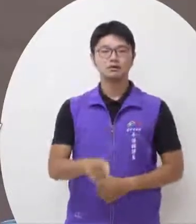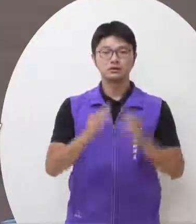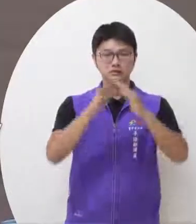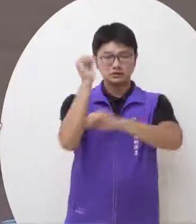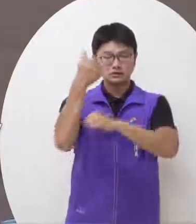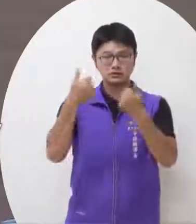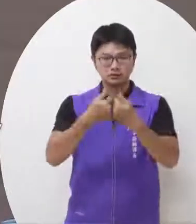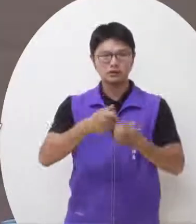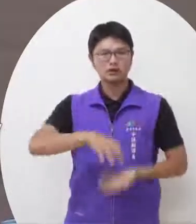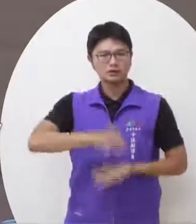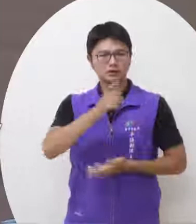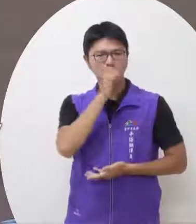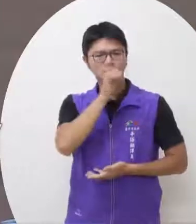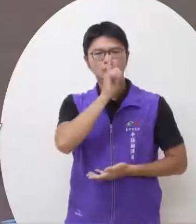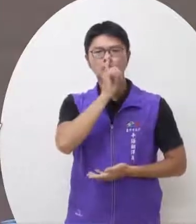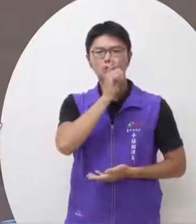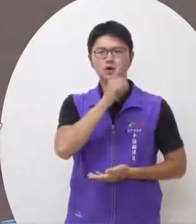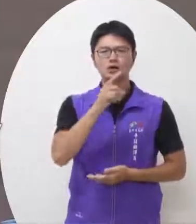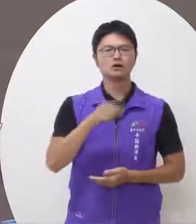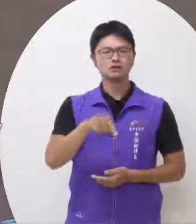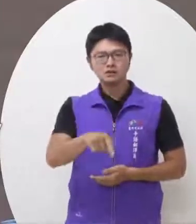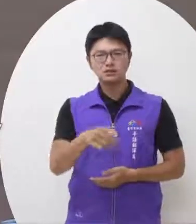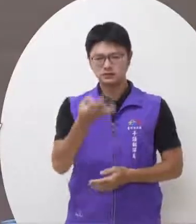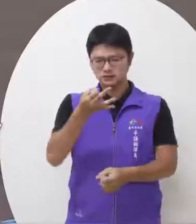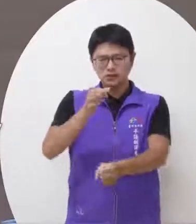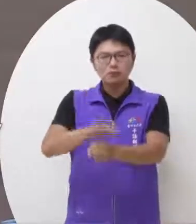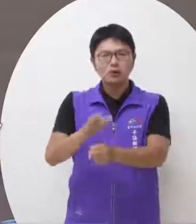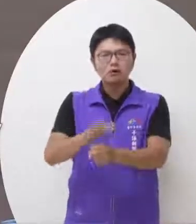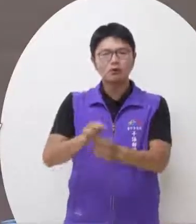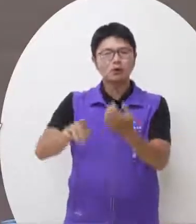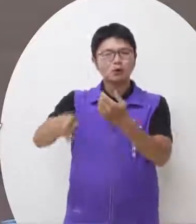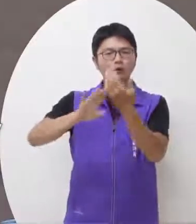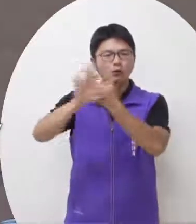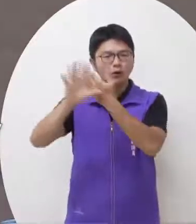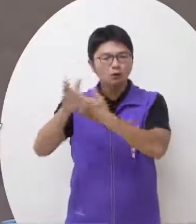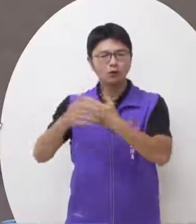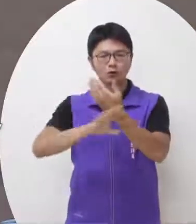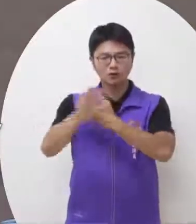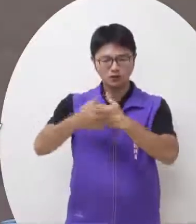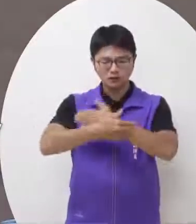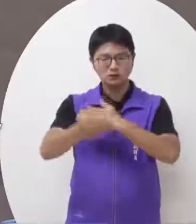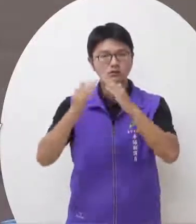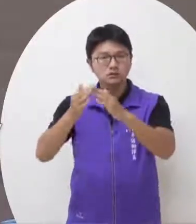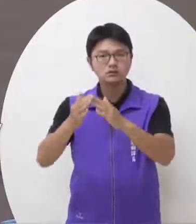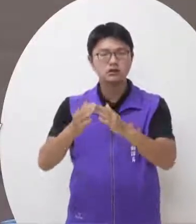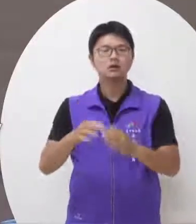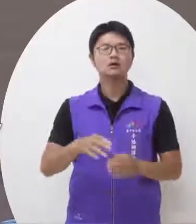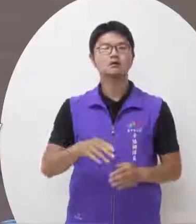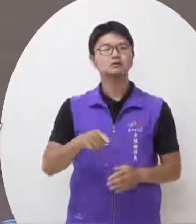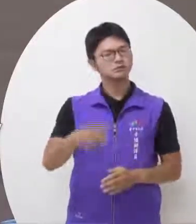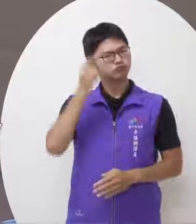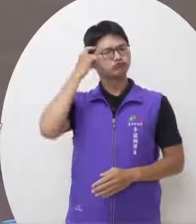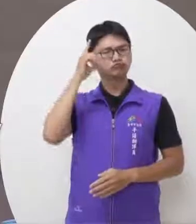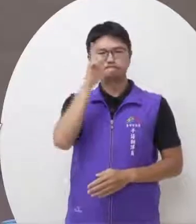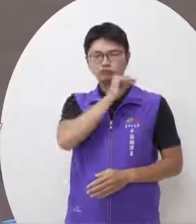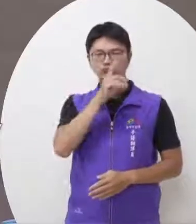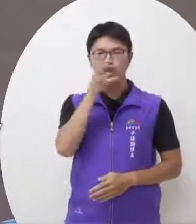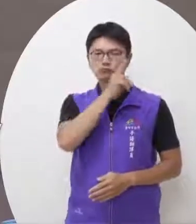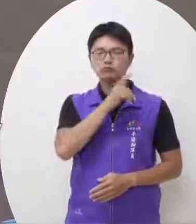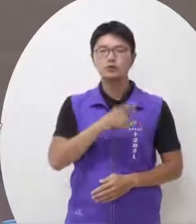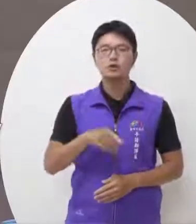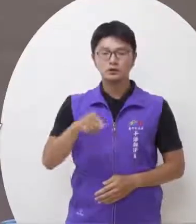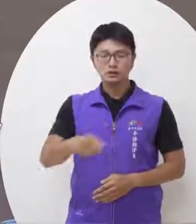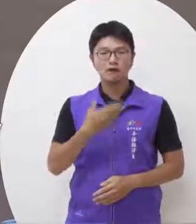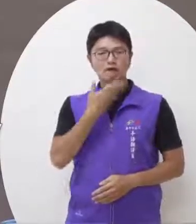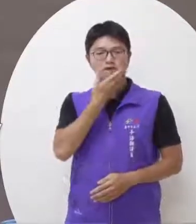在讲，一样花这么多预算，你去贴补外国人，贴补外县市，为什么不拿来把这样的一个优